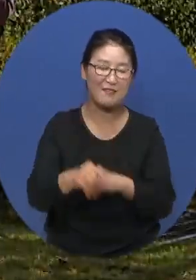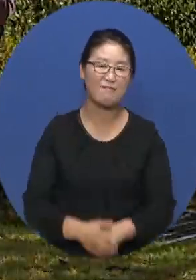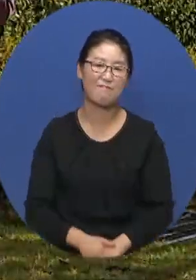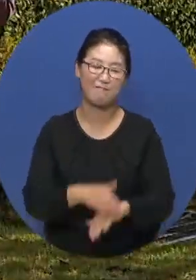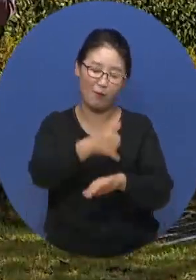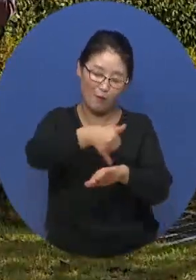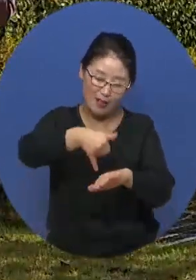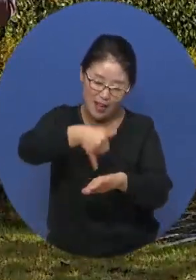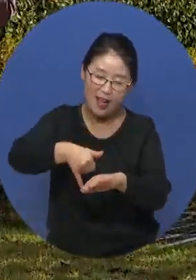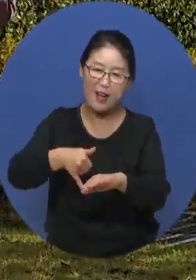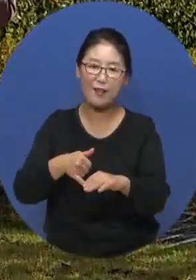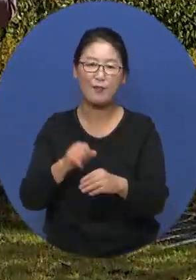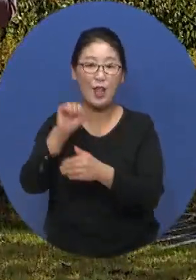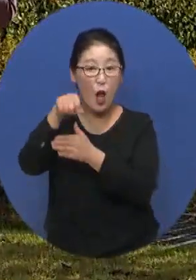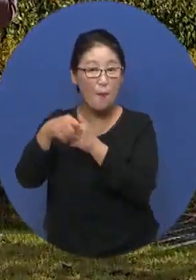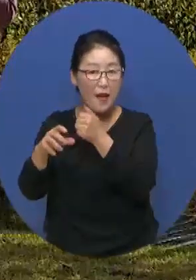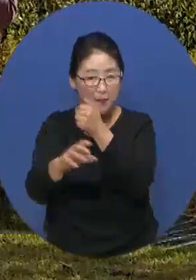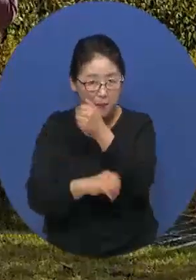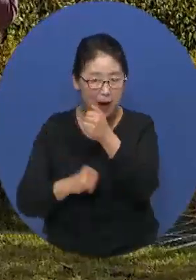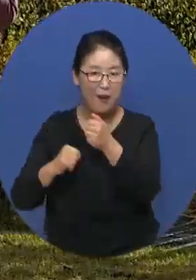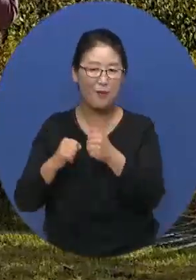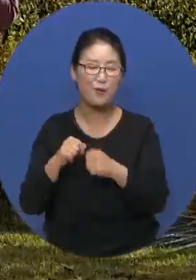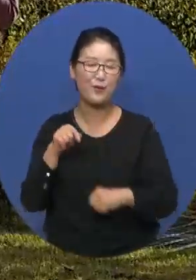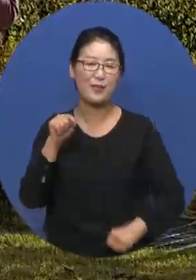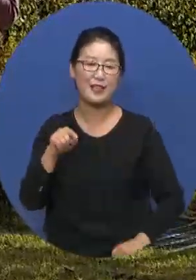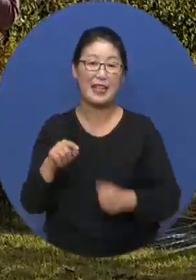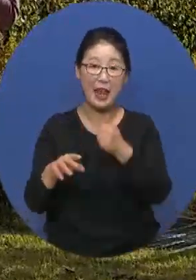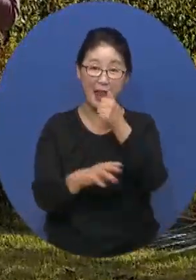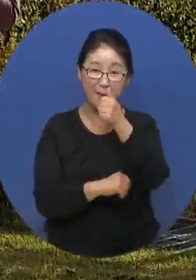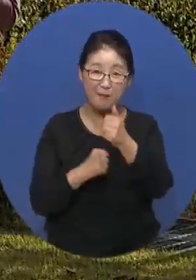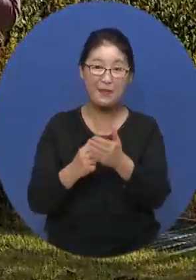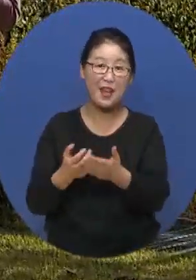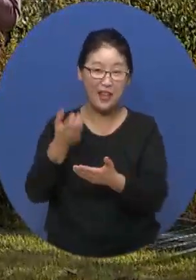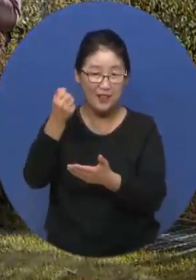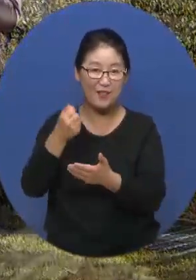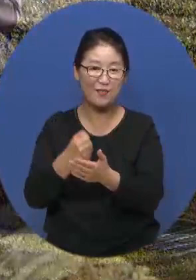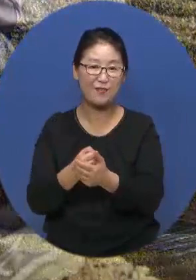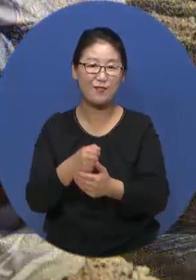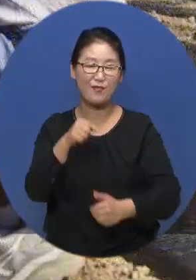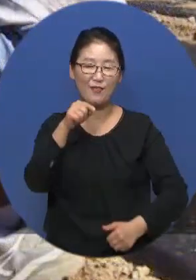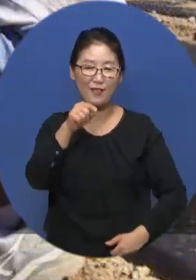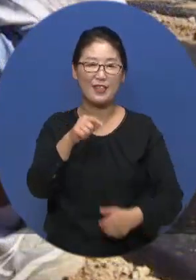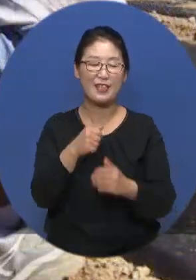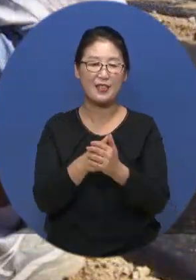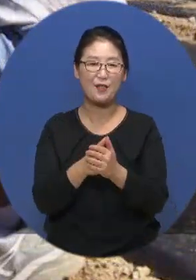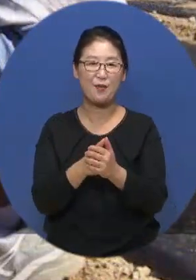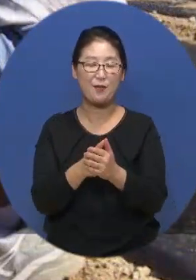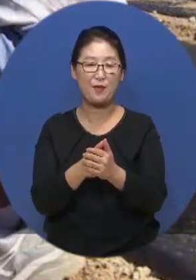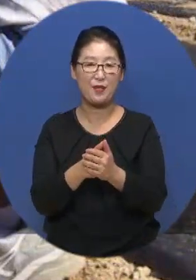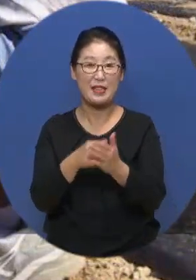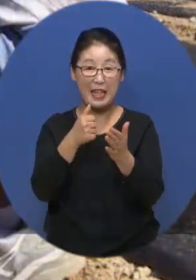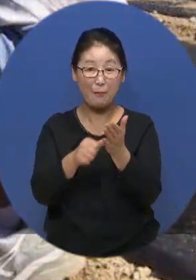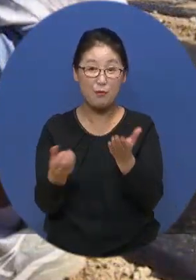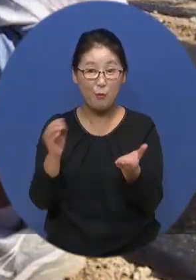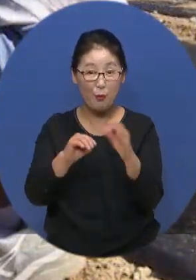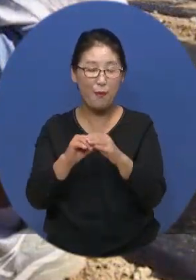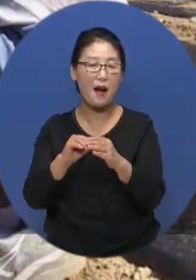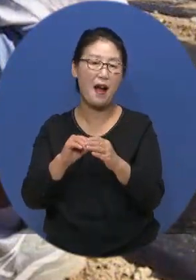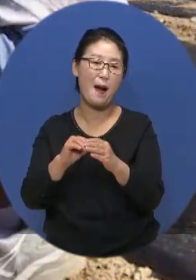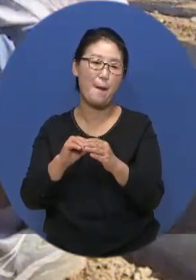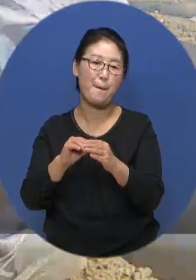농사도 짓고 수확도 하고 거기서 나온 수확물로서 그 2차 상품, 3차 상품까지 생산을 하고 있습니다.